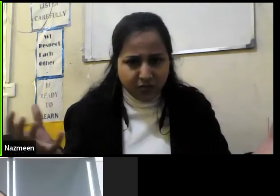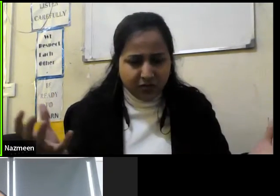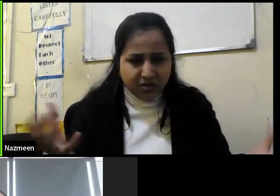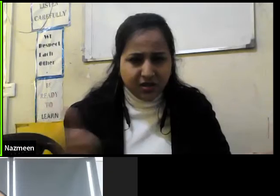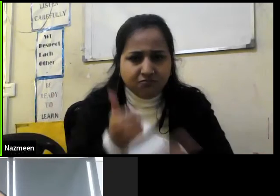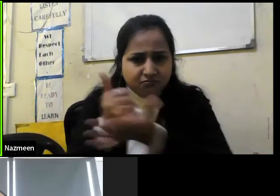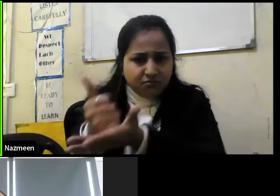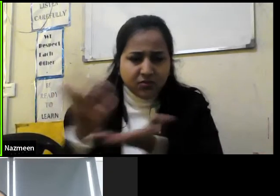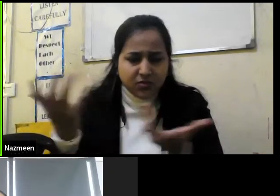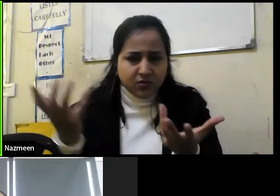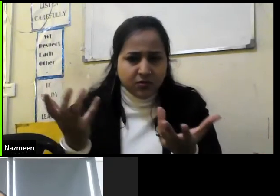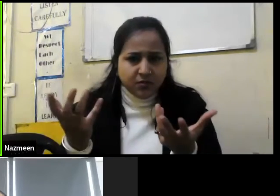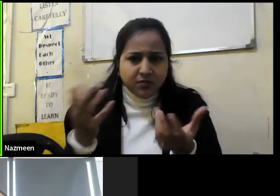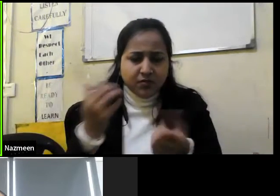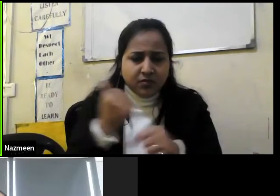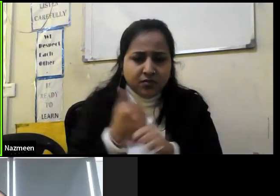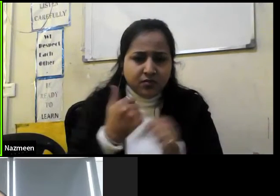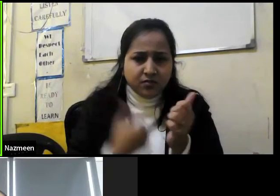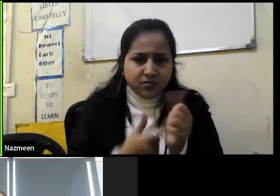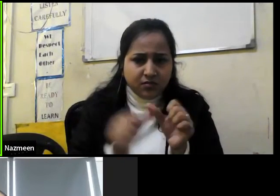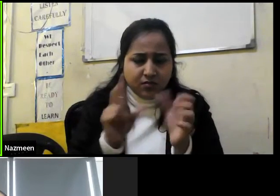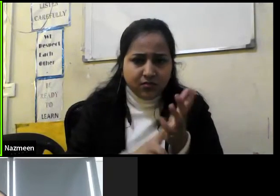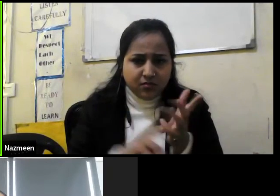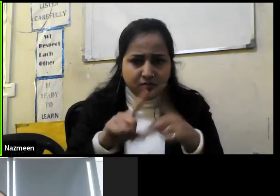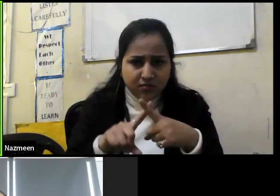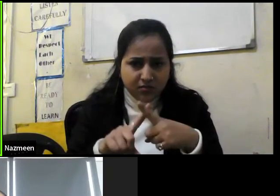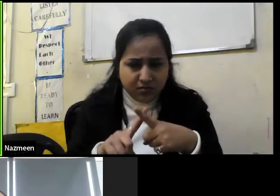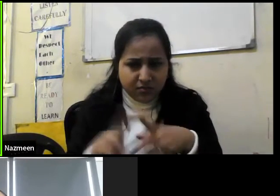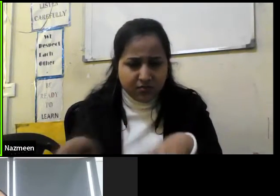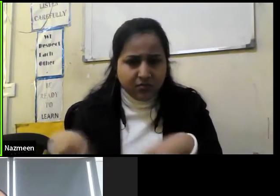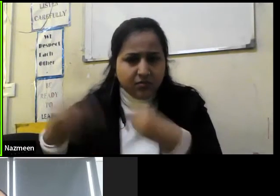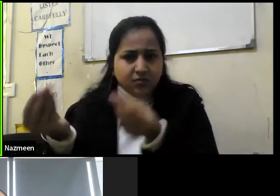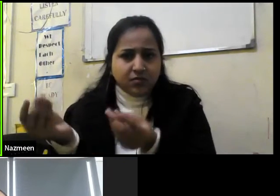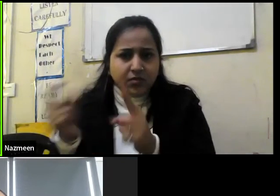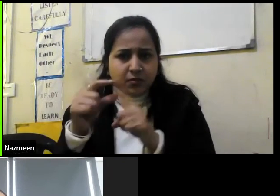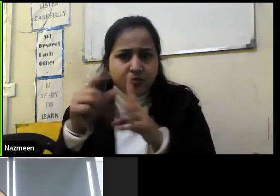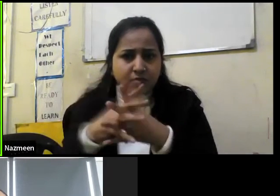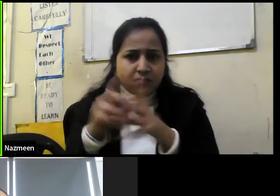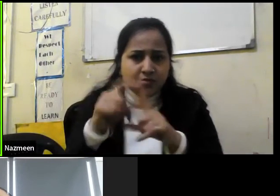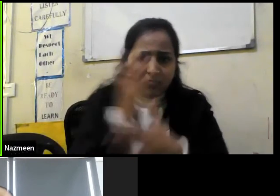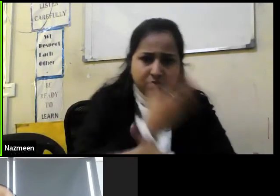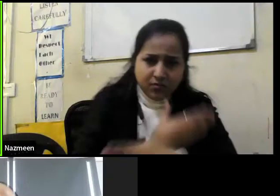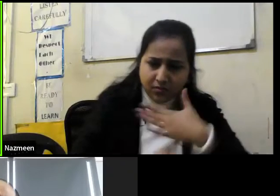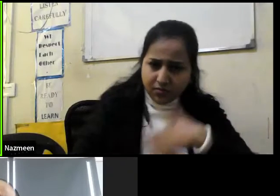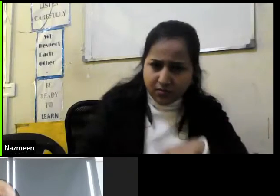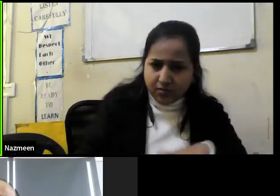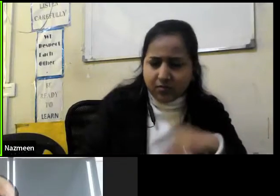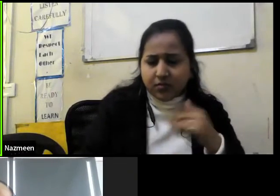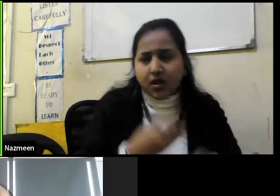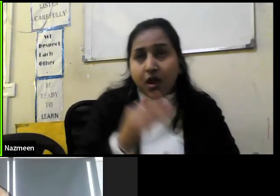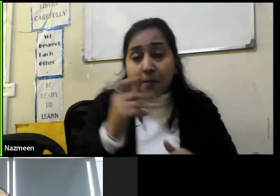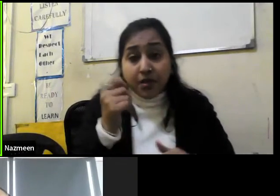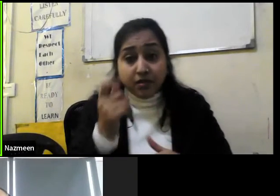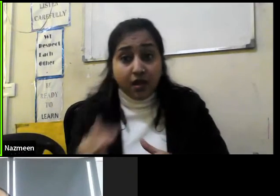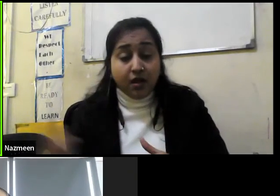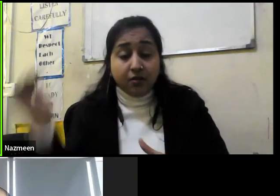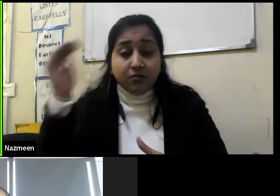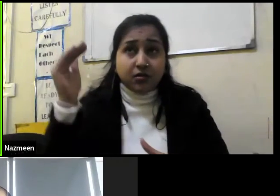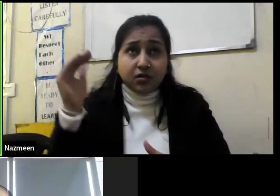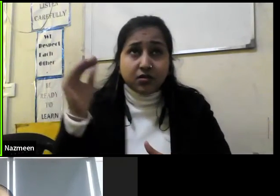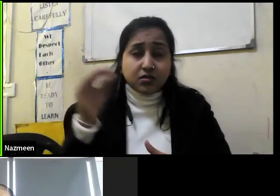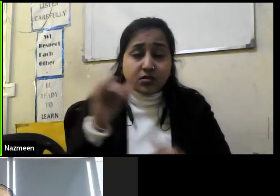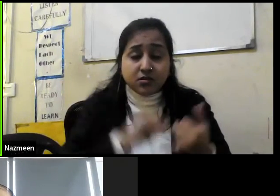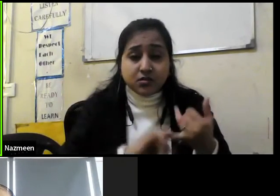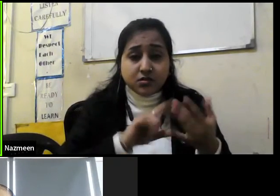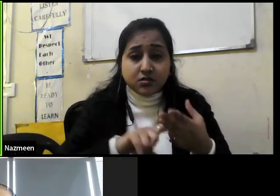पेटेंट्स because it creates accessibility issues to PWDs, high cost to PWDs? Thus, under Section 3B of Indian